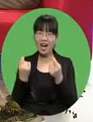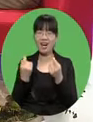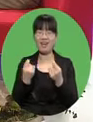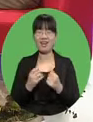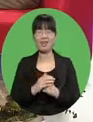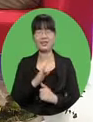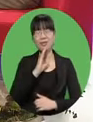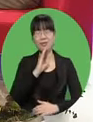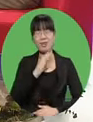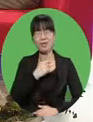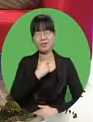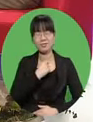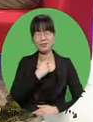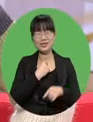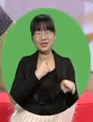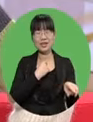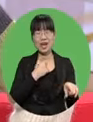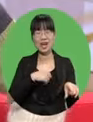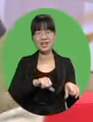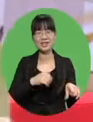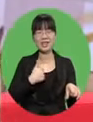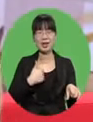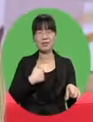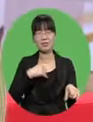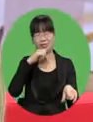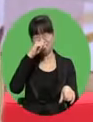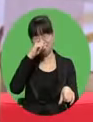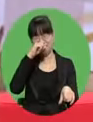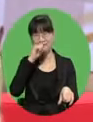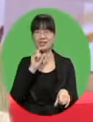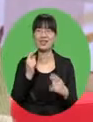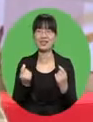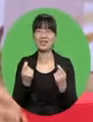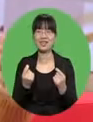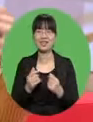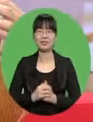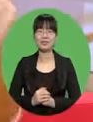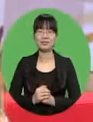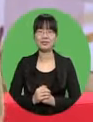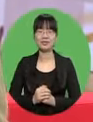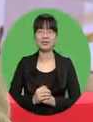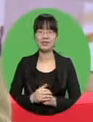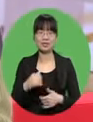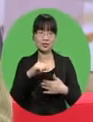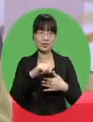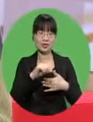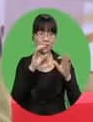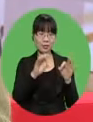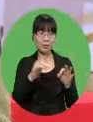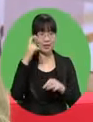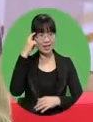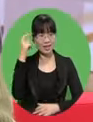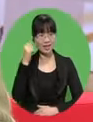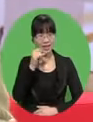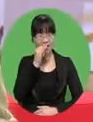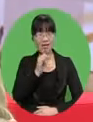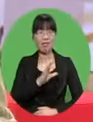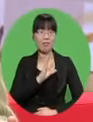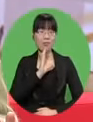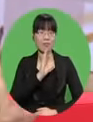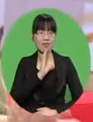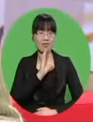아유. 로망. 제가 내 아들이었으면 얼마나 좋겠니 이렇게 생각하실 텐데 아니 근데 준현이를 보면서 생각했어요 선생님 네.